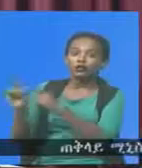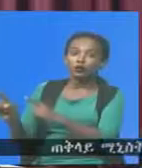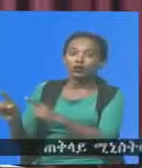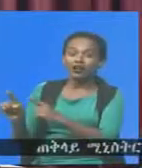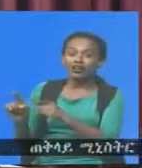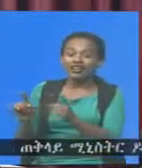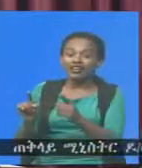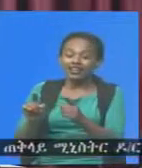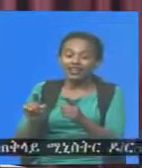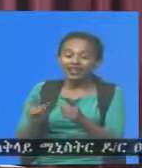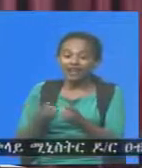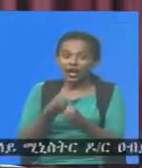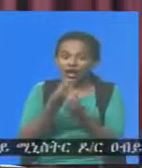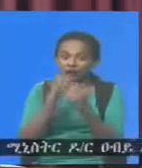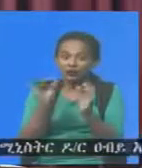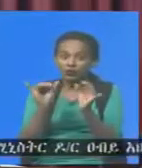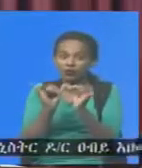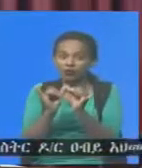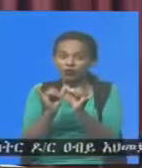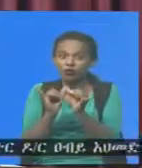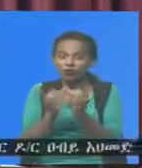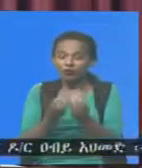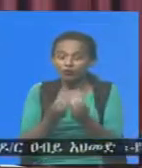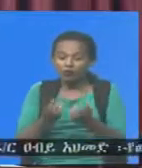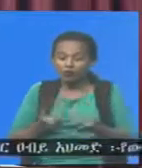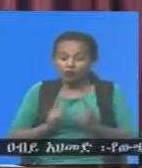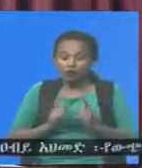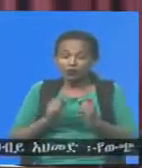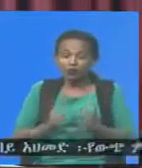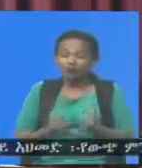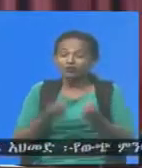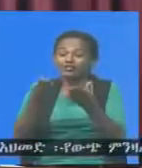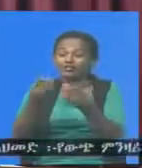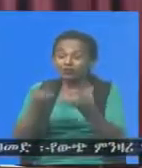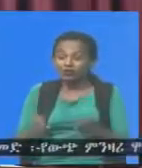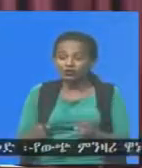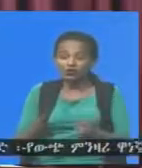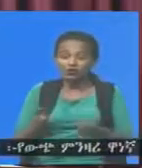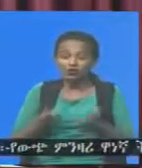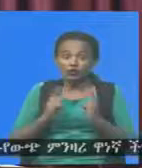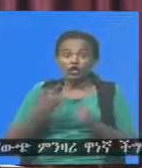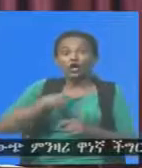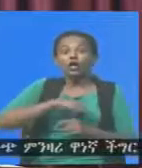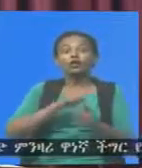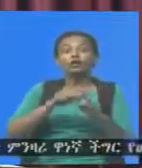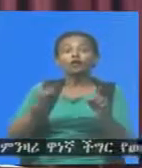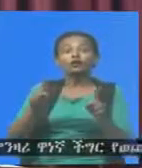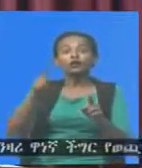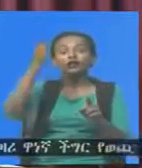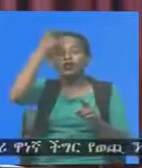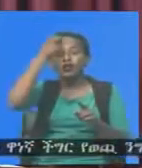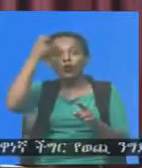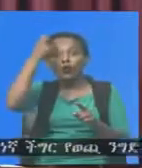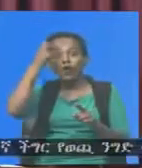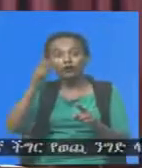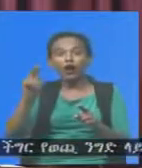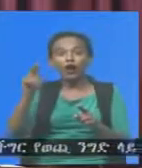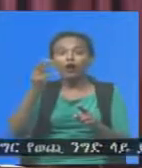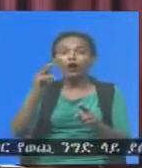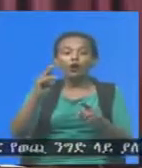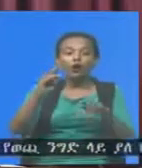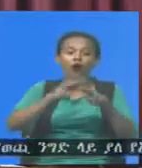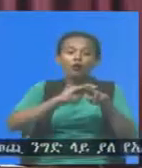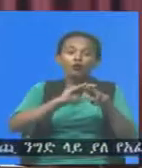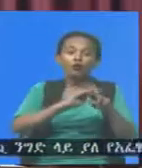ቀለብ ሰፍሮ ማኖር የሚያስችል ዊዝደም ሲኖራቸው፣ እኛ ግን ከወላይታ ሞጆ የመጣ አዳማ